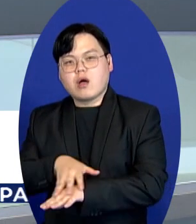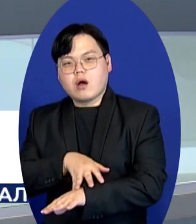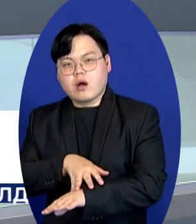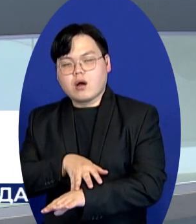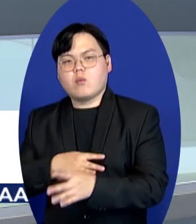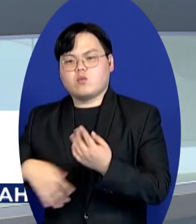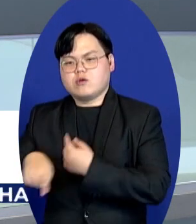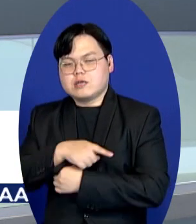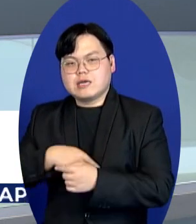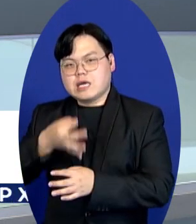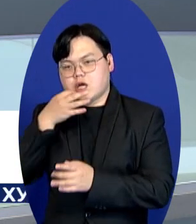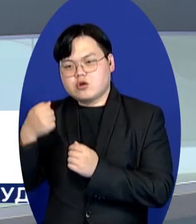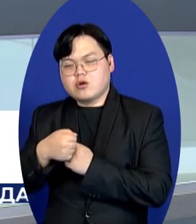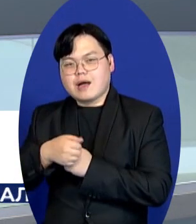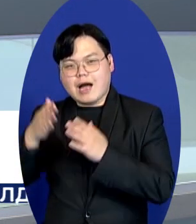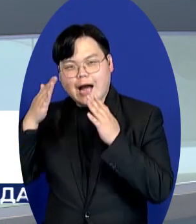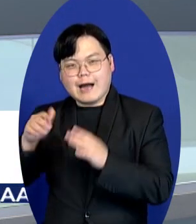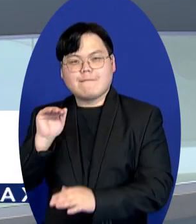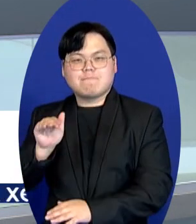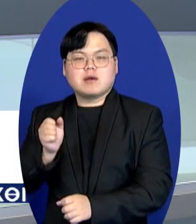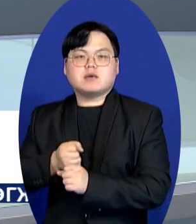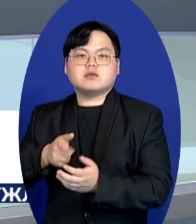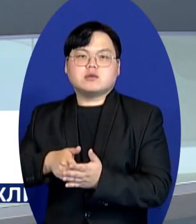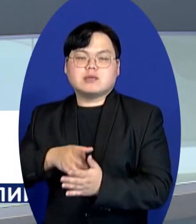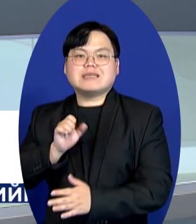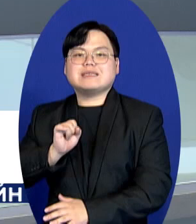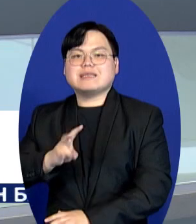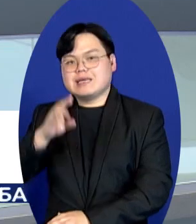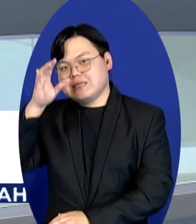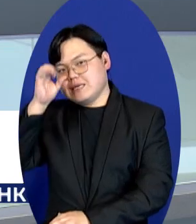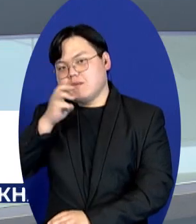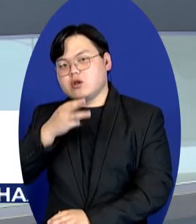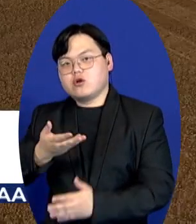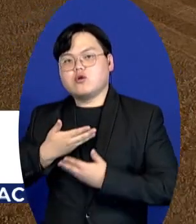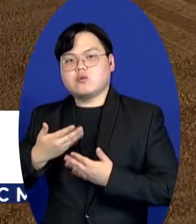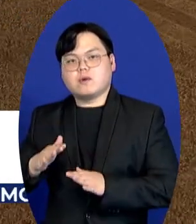эргэн төлөлтийг эрчимжүүлэхэд анхаарч ажиллах шаардлагатай байгааг сангийн сайт мэдээллээ.